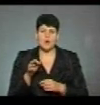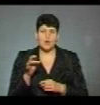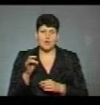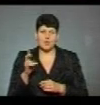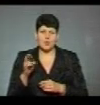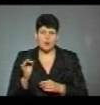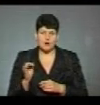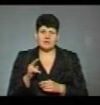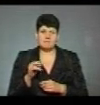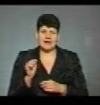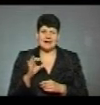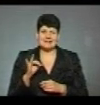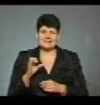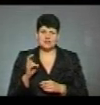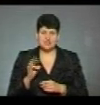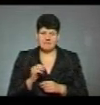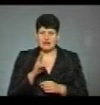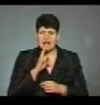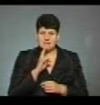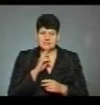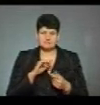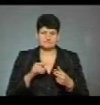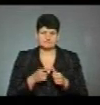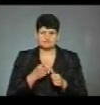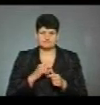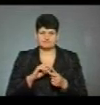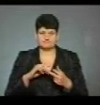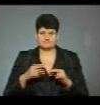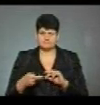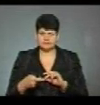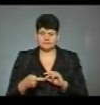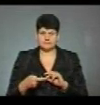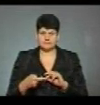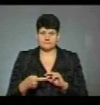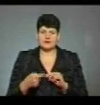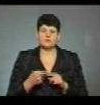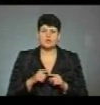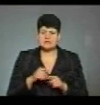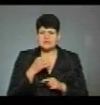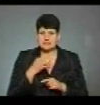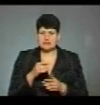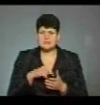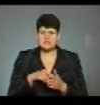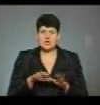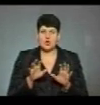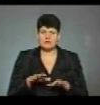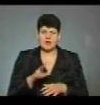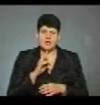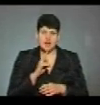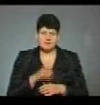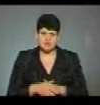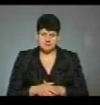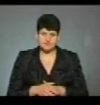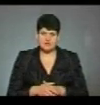Кременці перейменують. Таке рішення прийняли на громадських слуханнях у районному центрі. Про це розповів міський голова Кременця Олексій